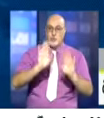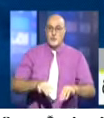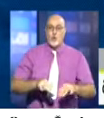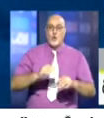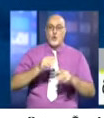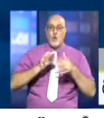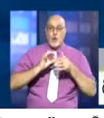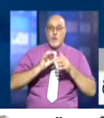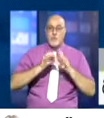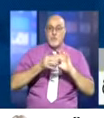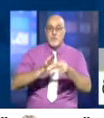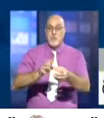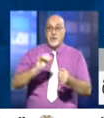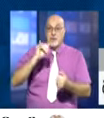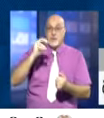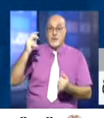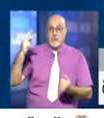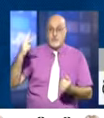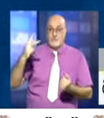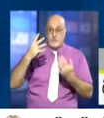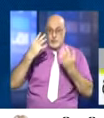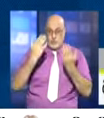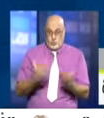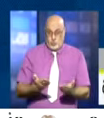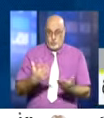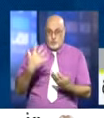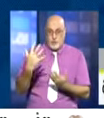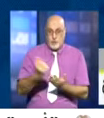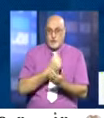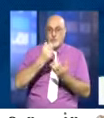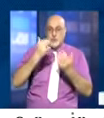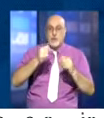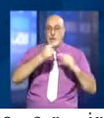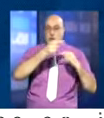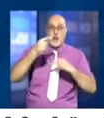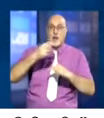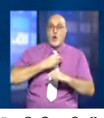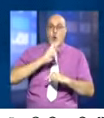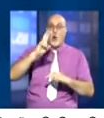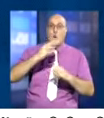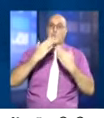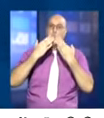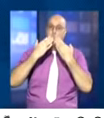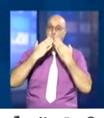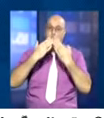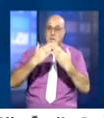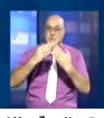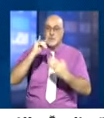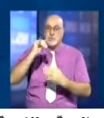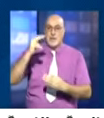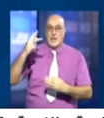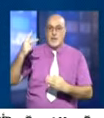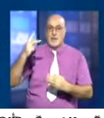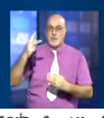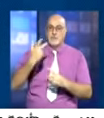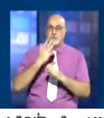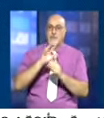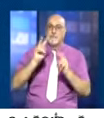انتصارك اليوم هو انتصار الجزائر وذهب ذهب الجزائر شكرا لك ايما خليف حيا